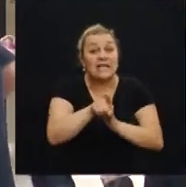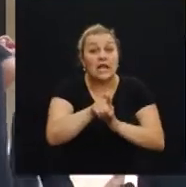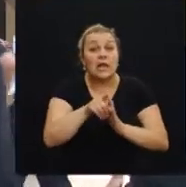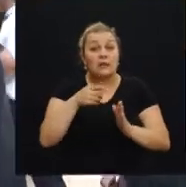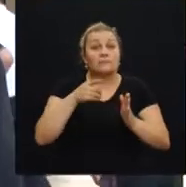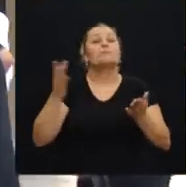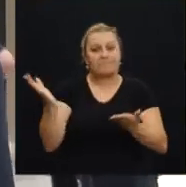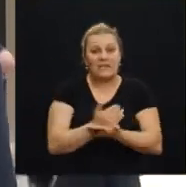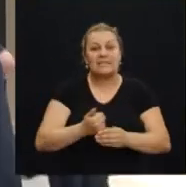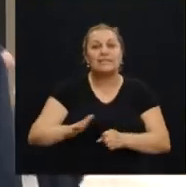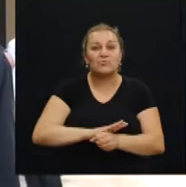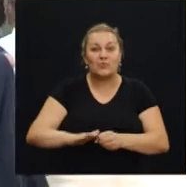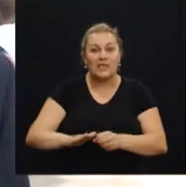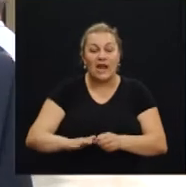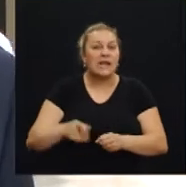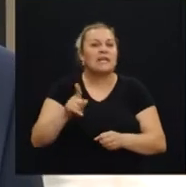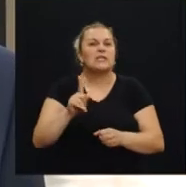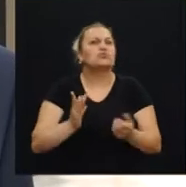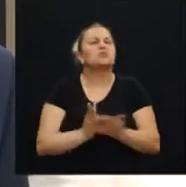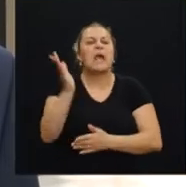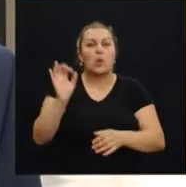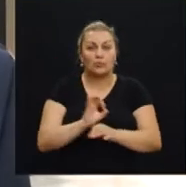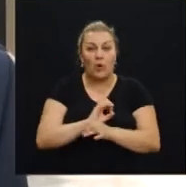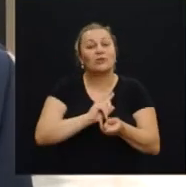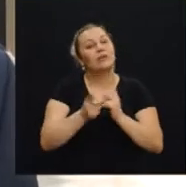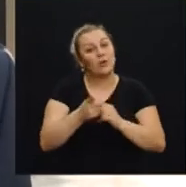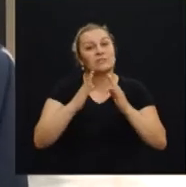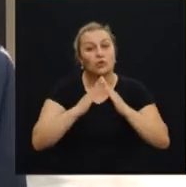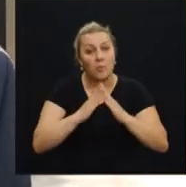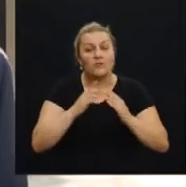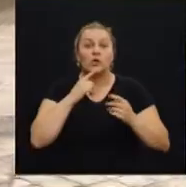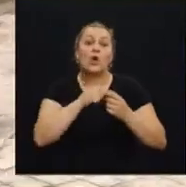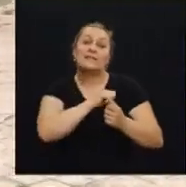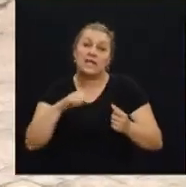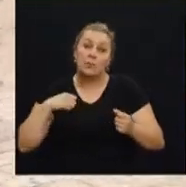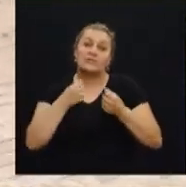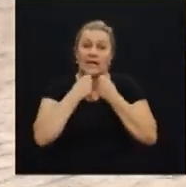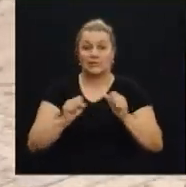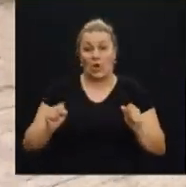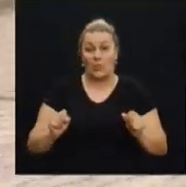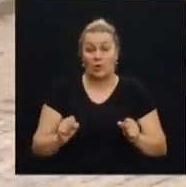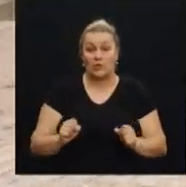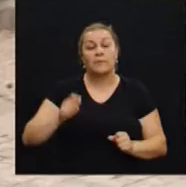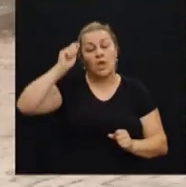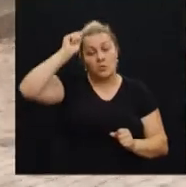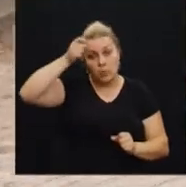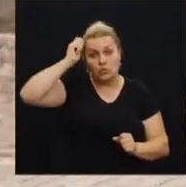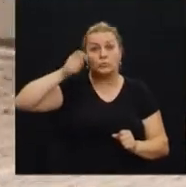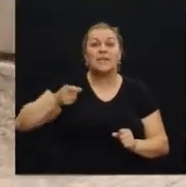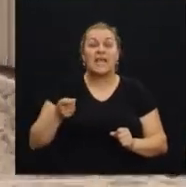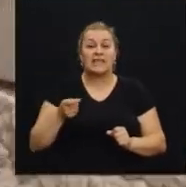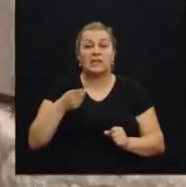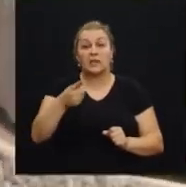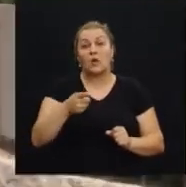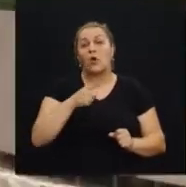oni nisu uzalud poginuli, poginuli su za domovinu koja je slobodna, demokratska i suverena i samostalna. Pijetet umrlim i poginulim hrvatskim braniteljima